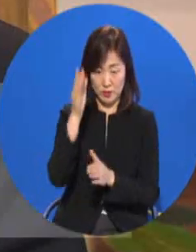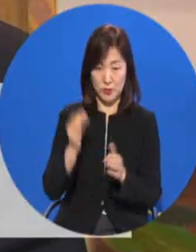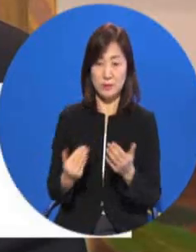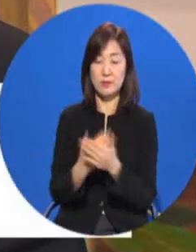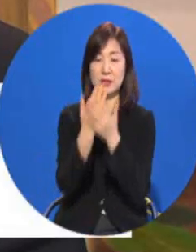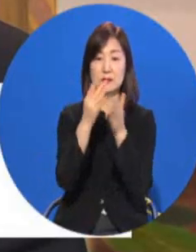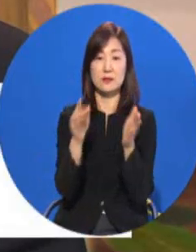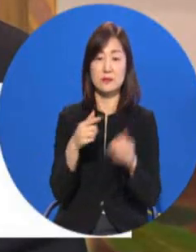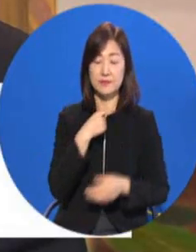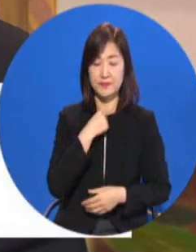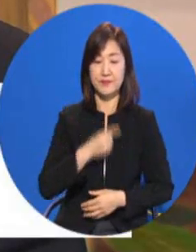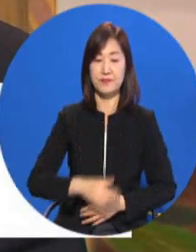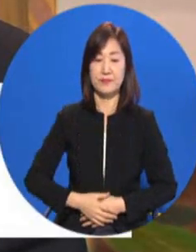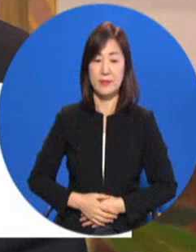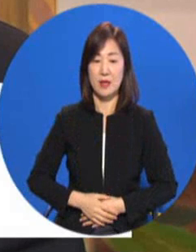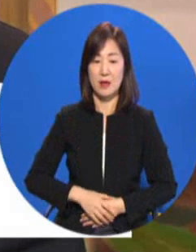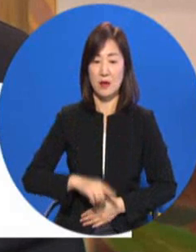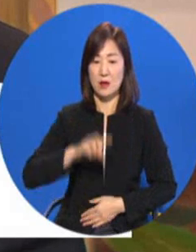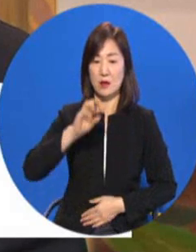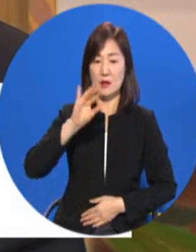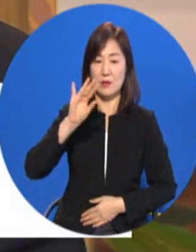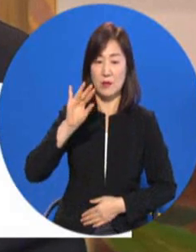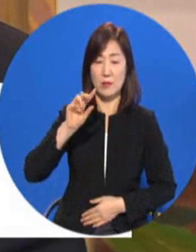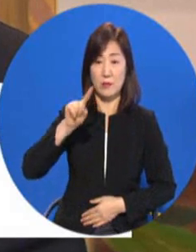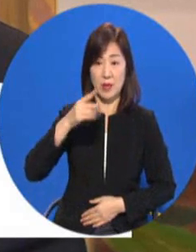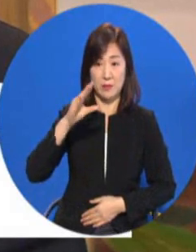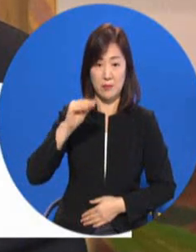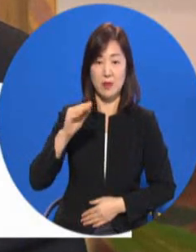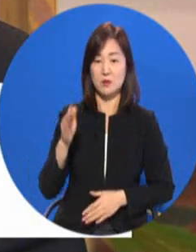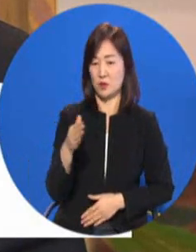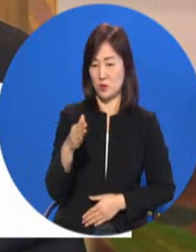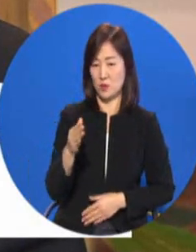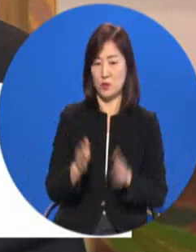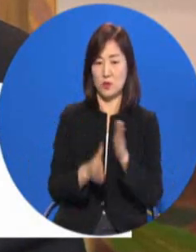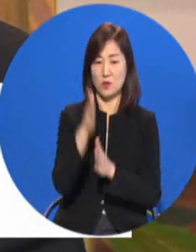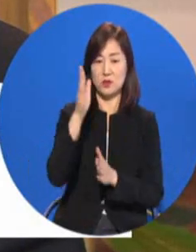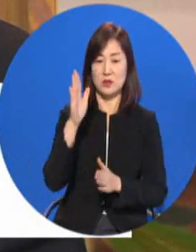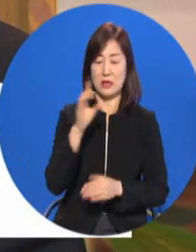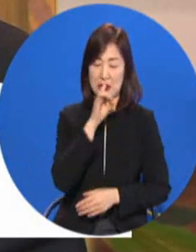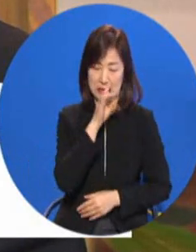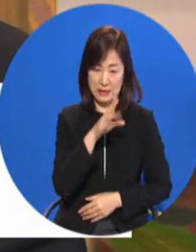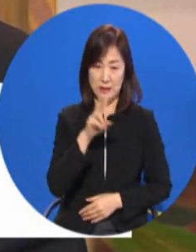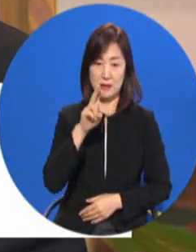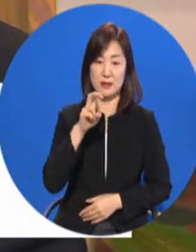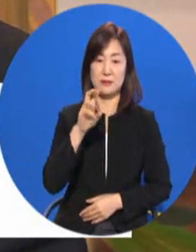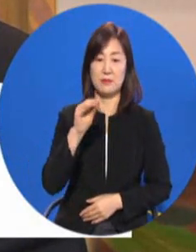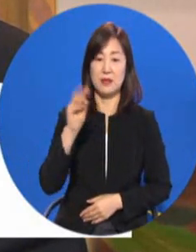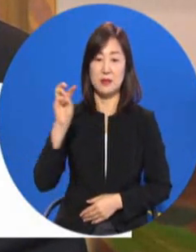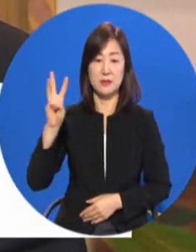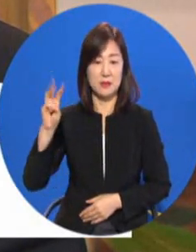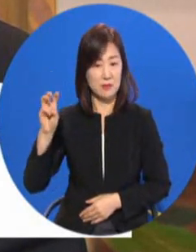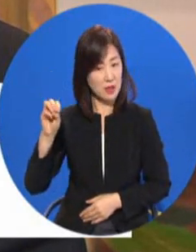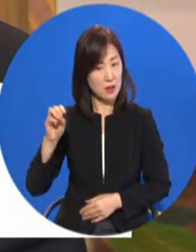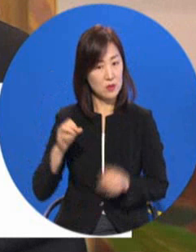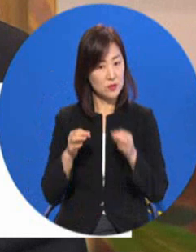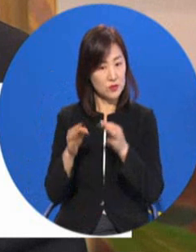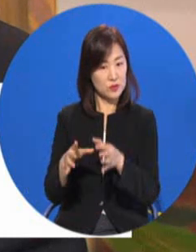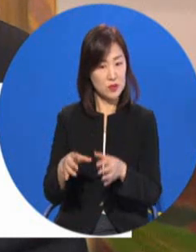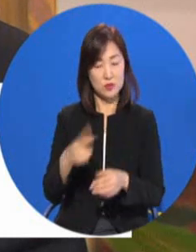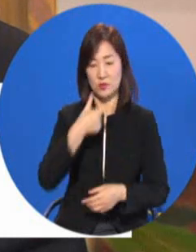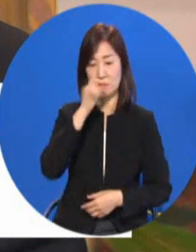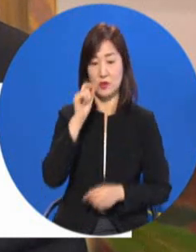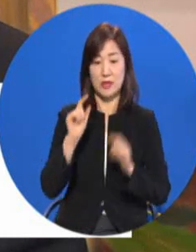약만 정도 시간이고 20 뭔 30만 가지거나 에 투자의 가치가 좀 부족할까 입니다 100만 도시 가 되면